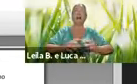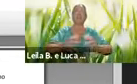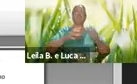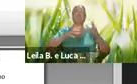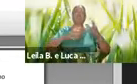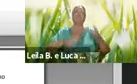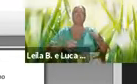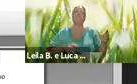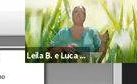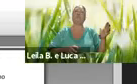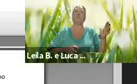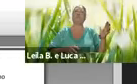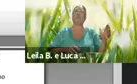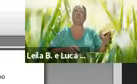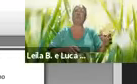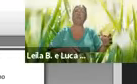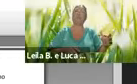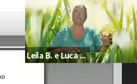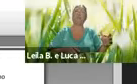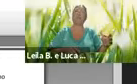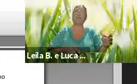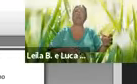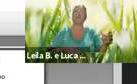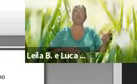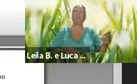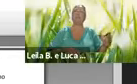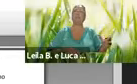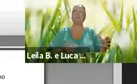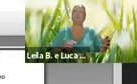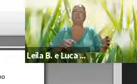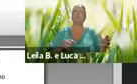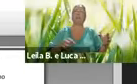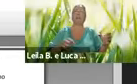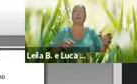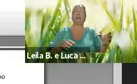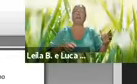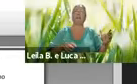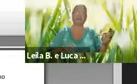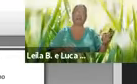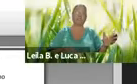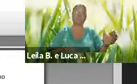E accostandosi al cervello,